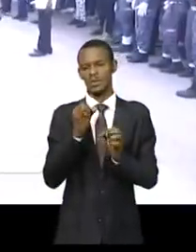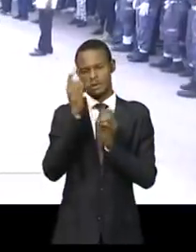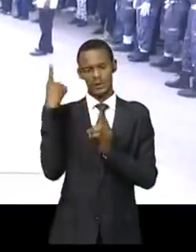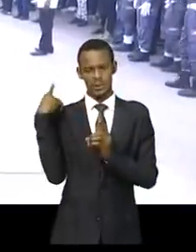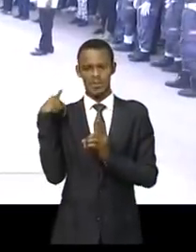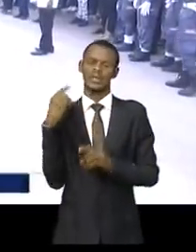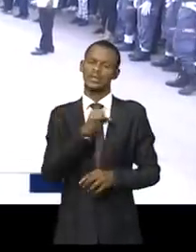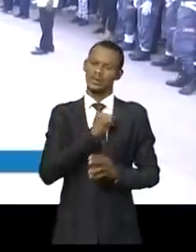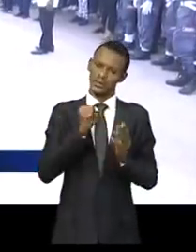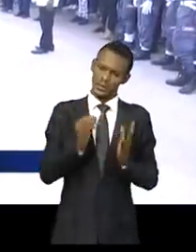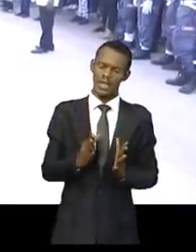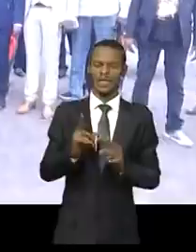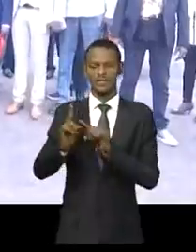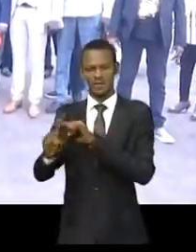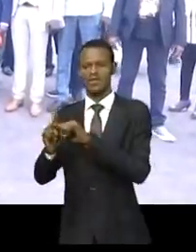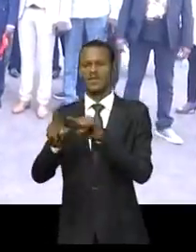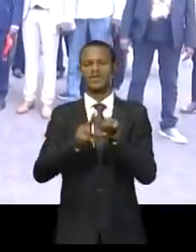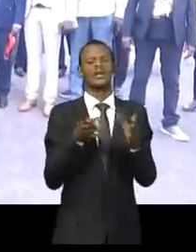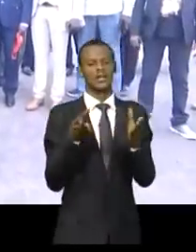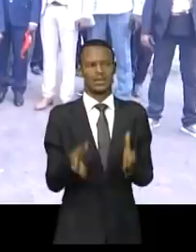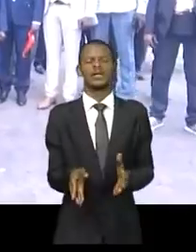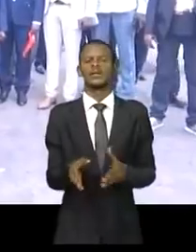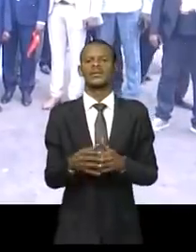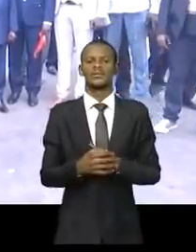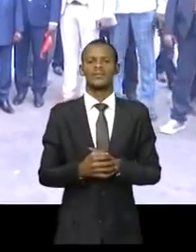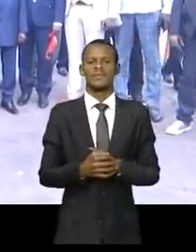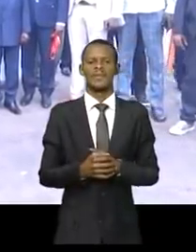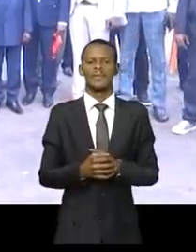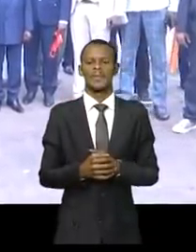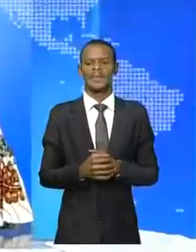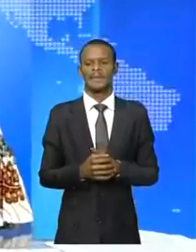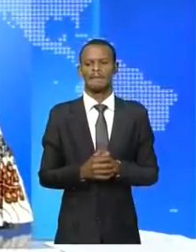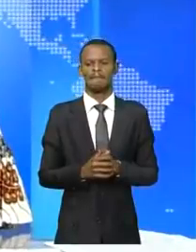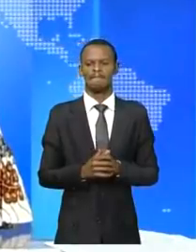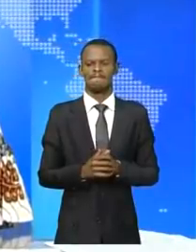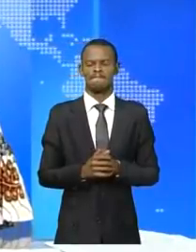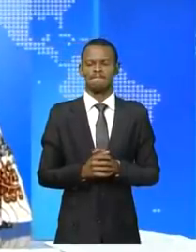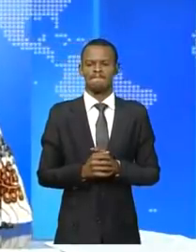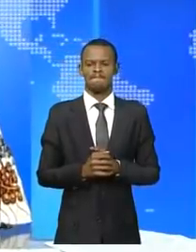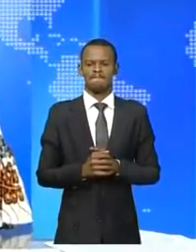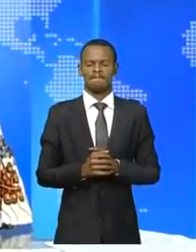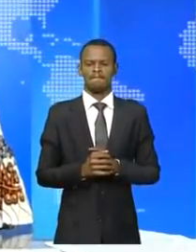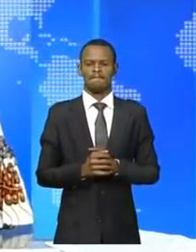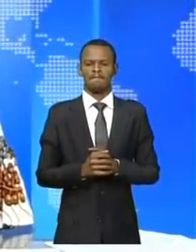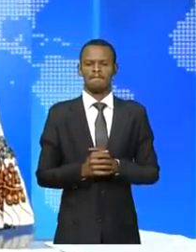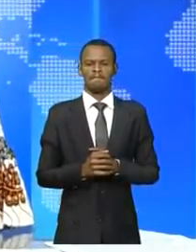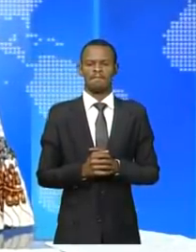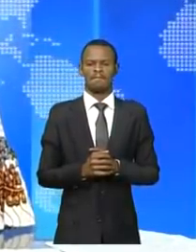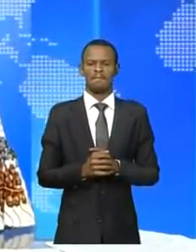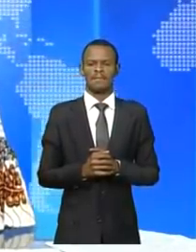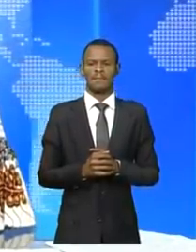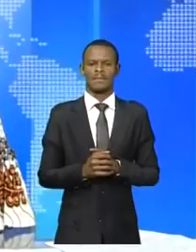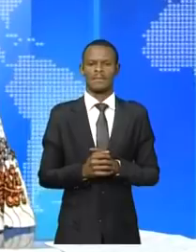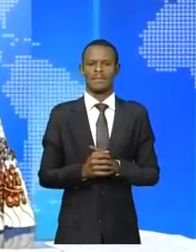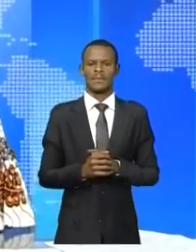le CICR, la Fédération et les sociétés nationales sœurs. La conférence débat